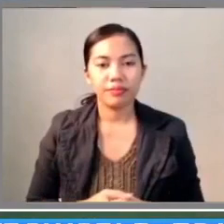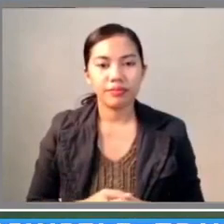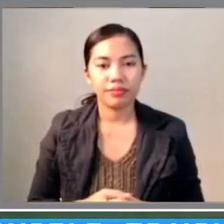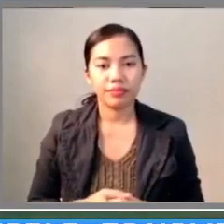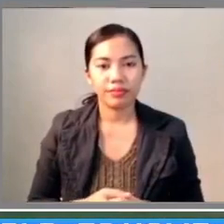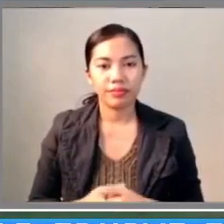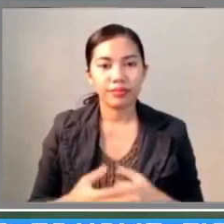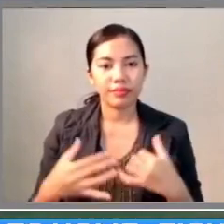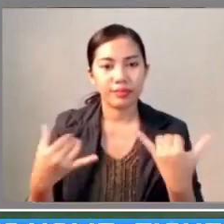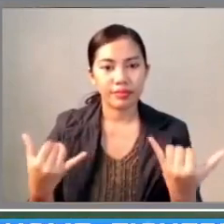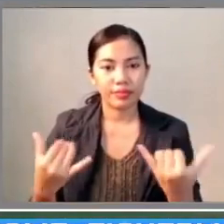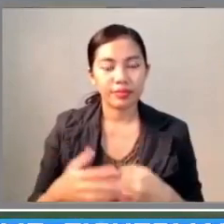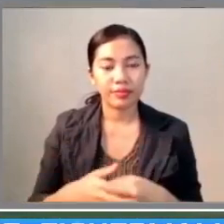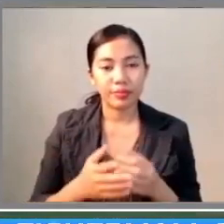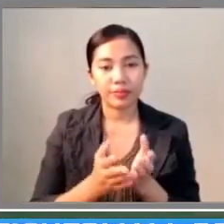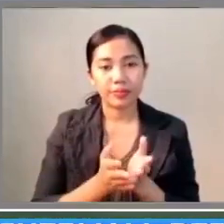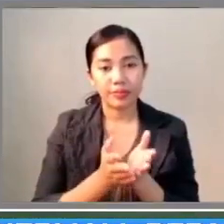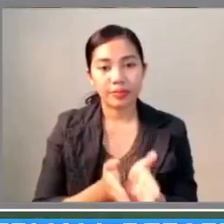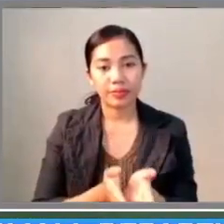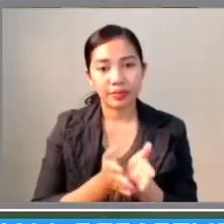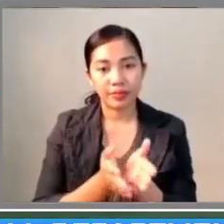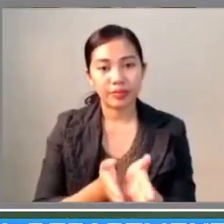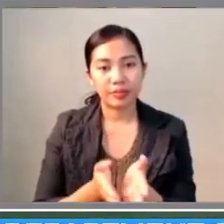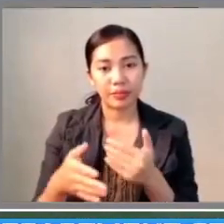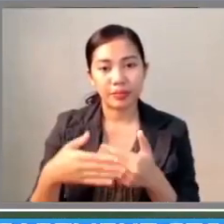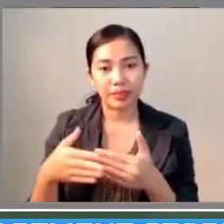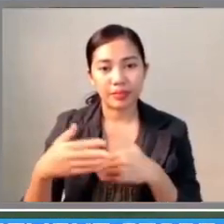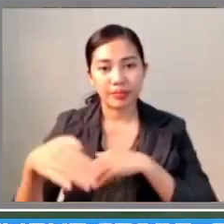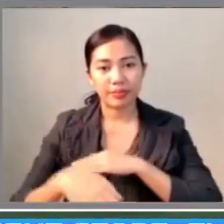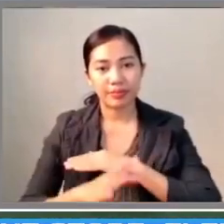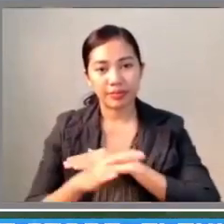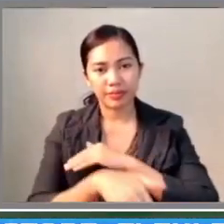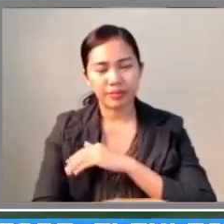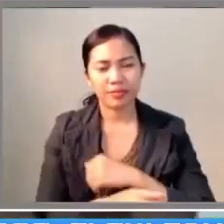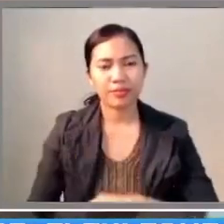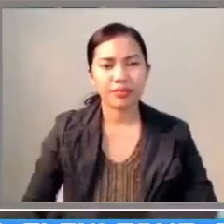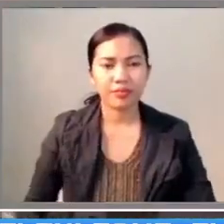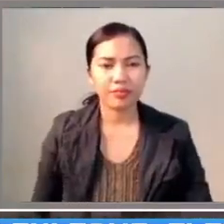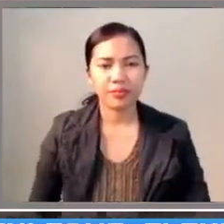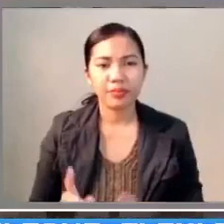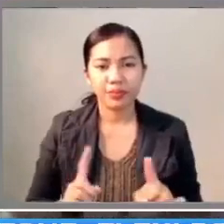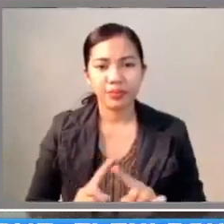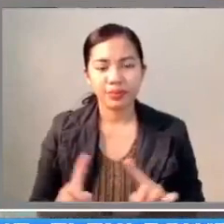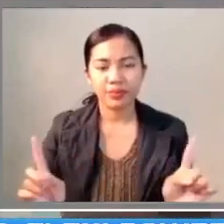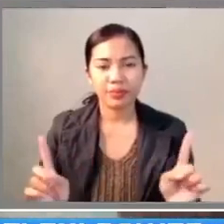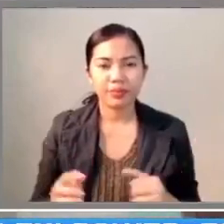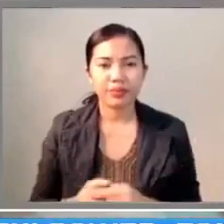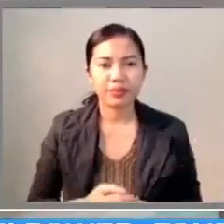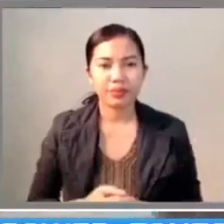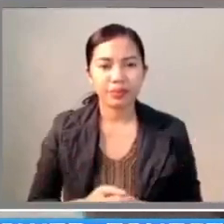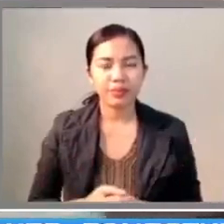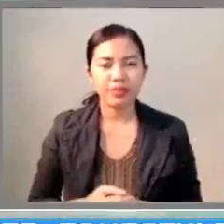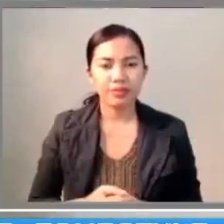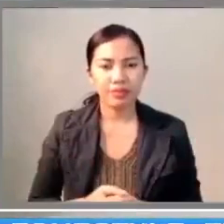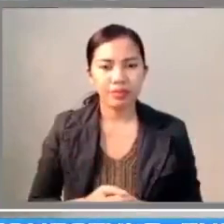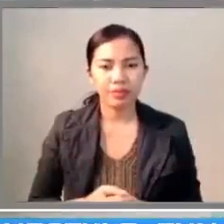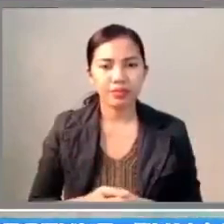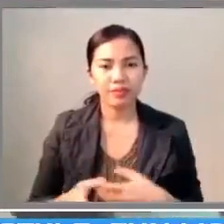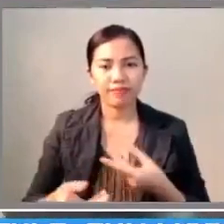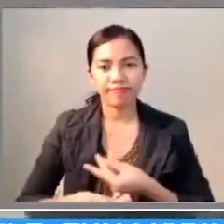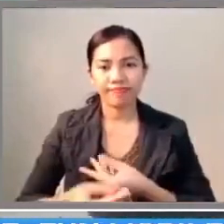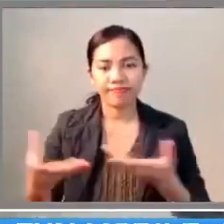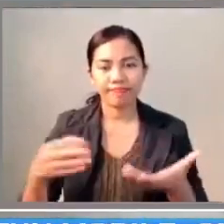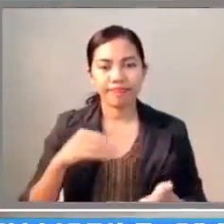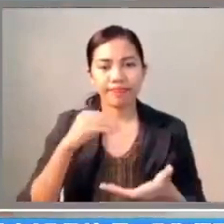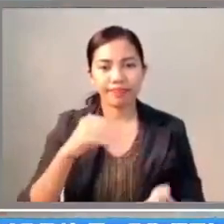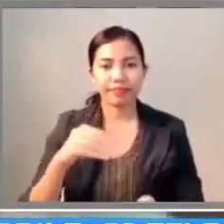ng mga fishing boats at pansin ang lumalakas na mga alon sa dagat. Pero hindi napigilan ng masungit na panahon ang pamibigay ng ayuda ng Philippine